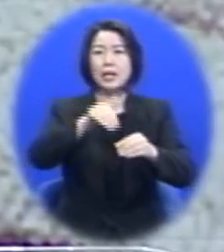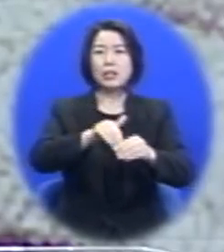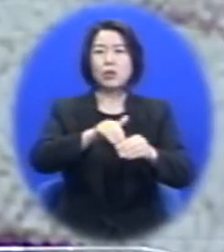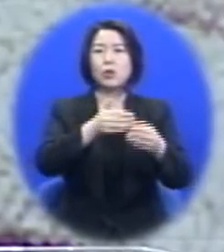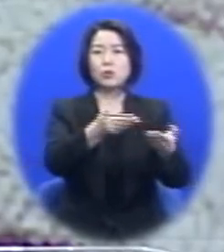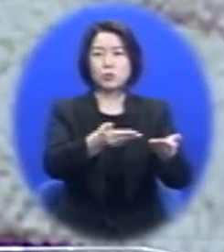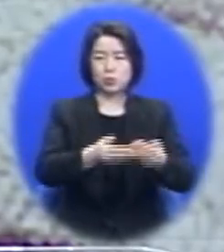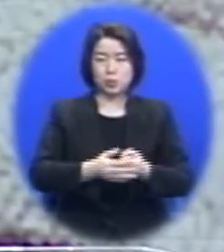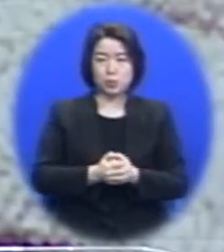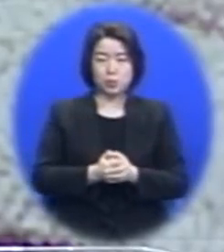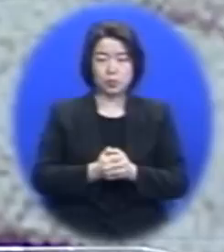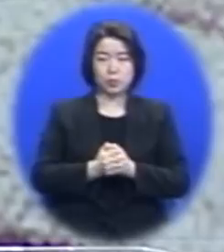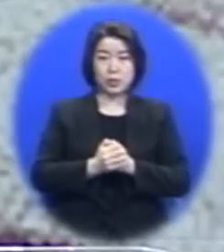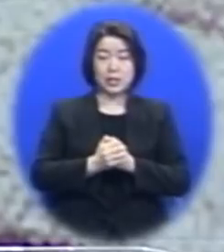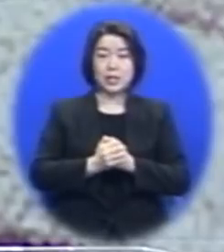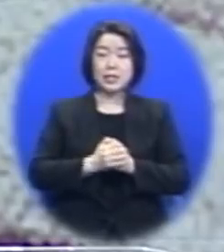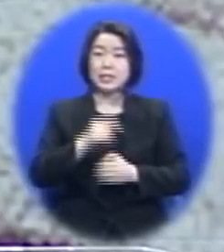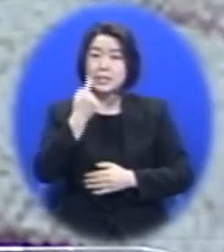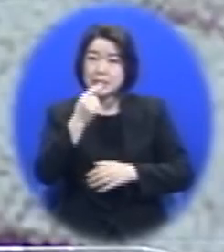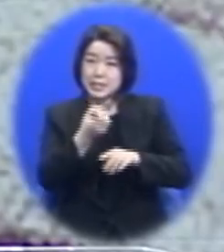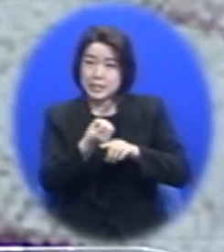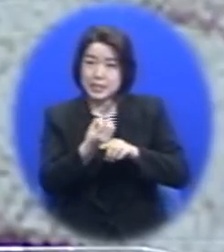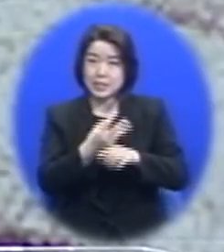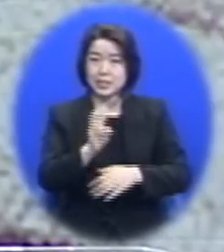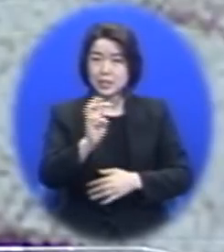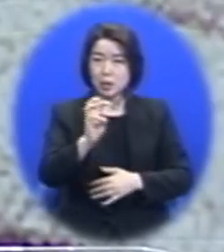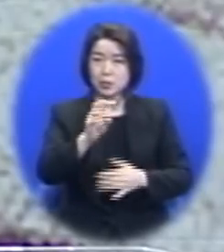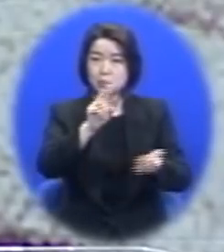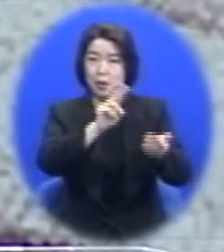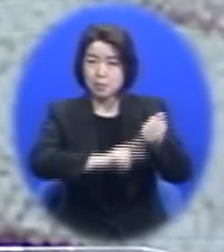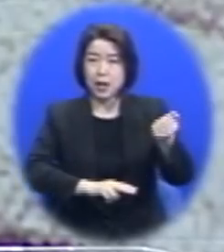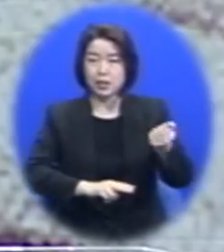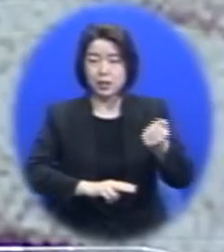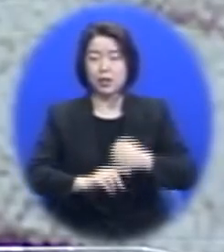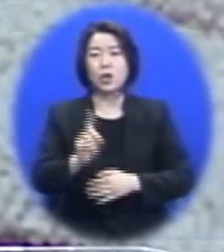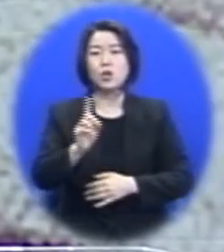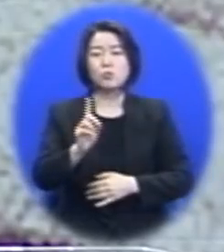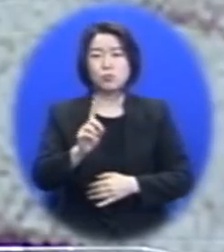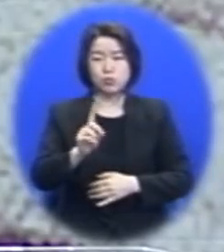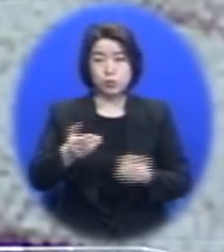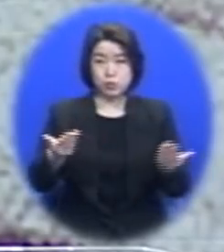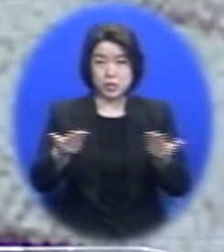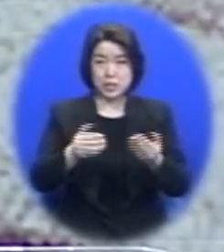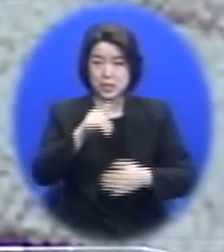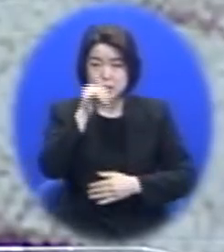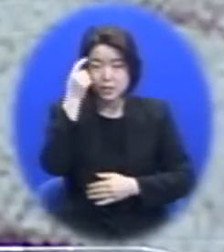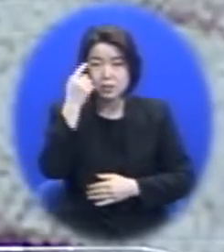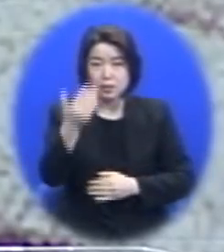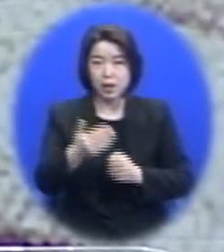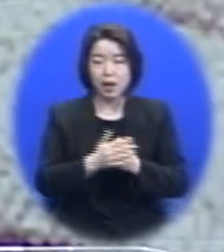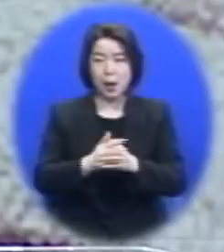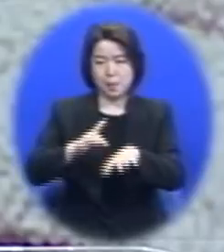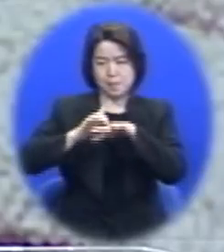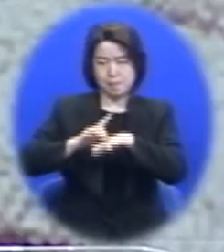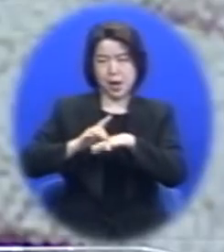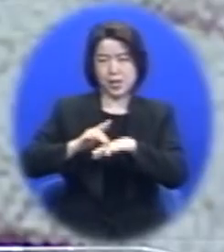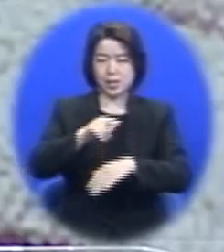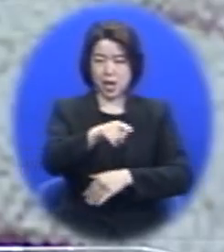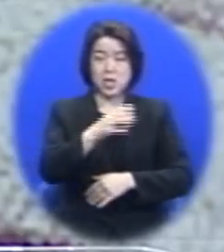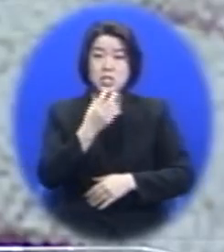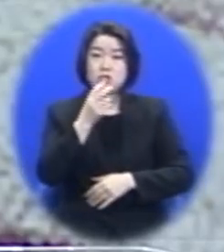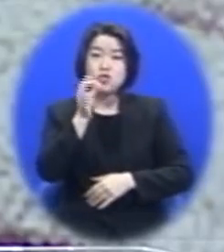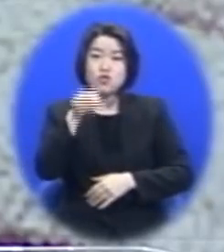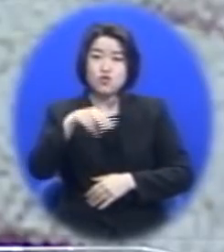가룟 유다가 예수님을 은 30에 8대 어떤 일이 있었는가 마귀가 가룟 유다의 마음에 예수를 팔